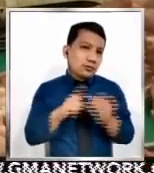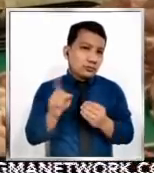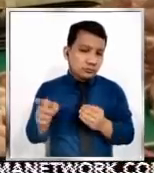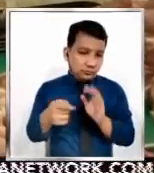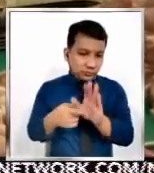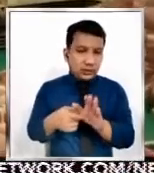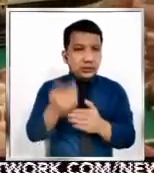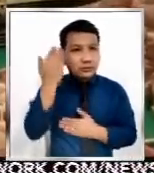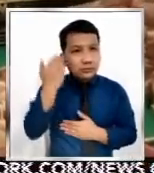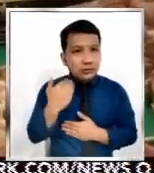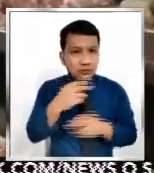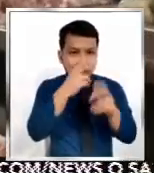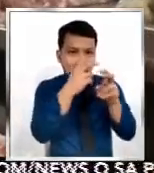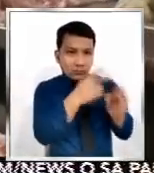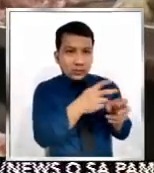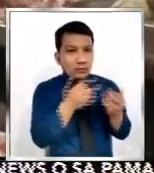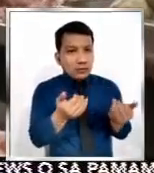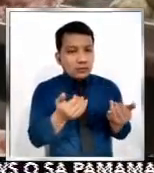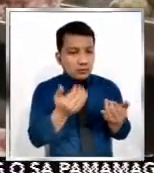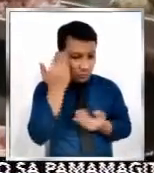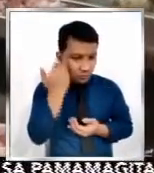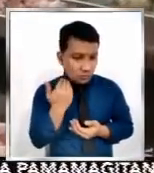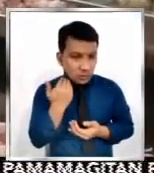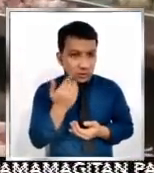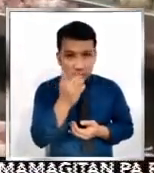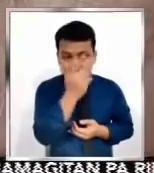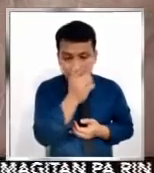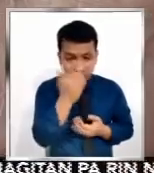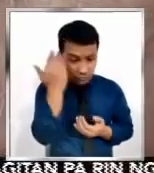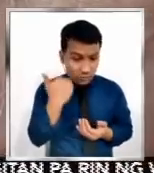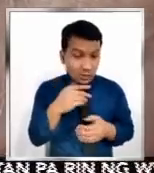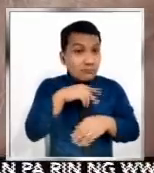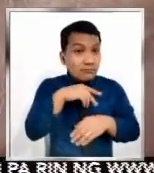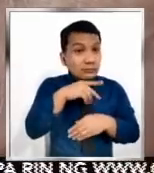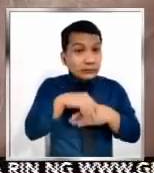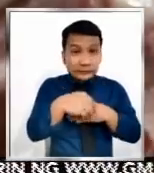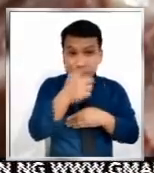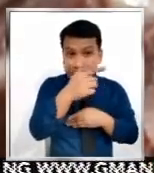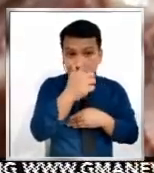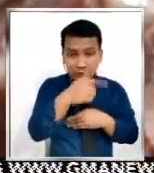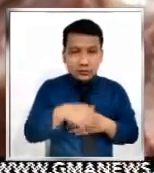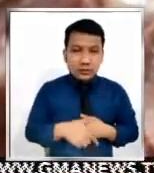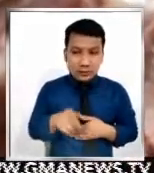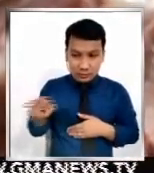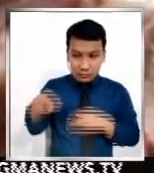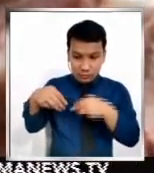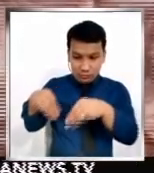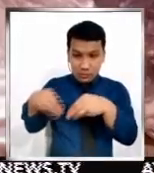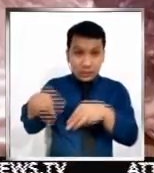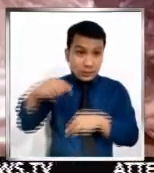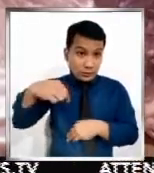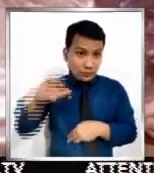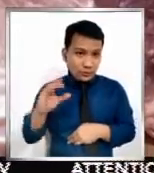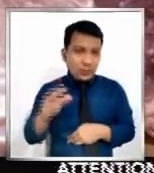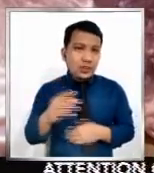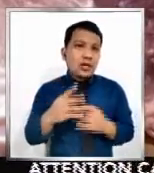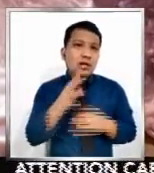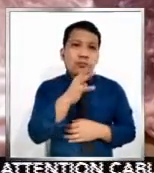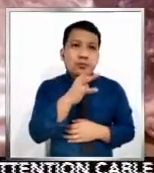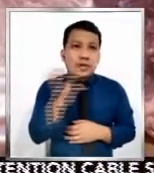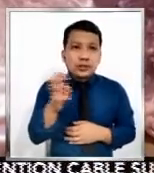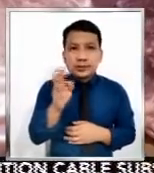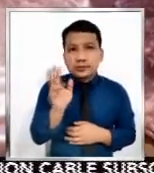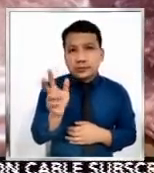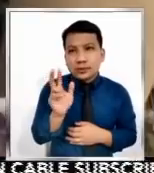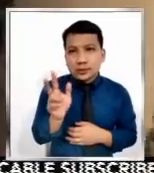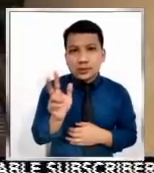supply ng baboy ngayon sa Luzon. Sa Muñoz Market sa Quezon City, 420 pesos ang kada kilo ng liyempo at 390 naman ang